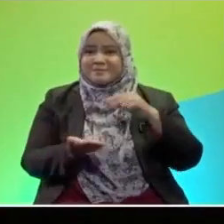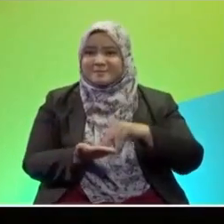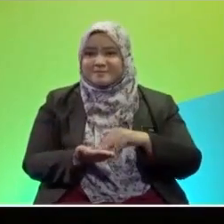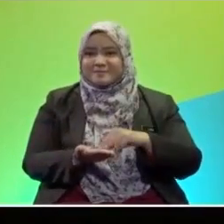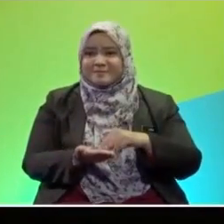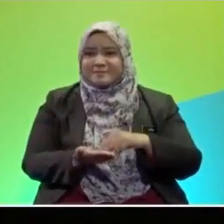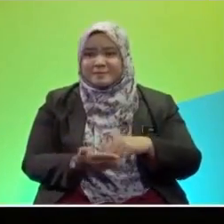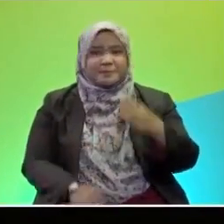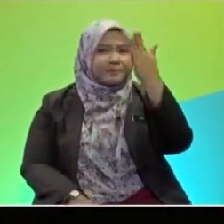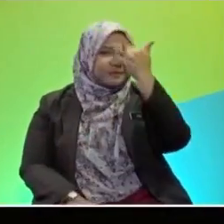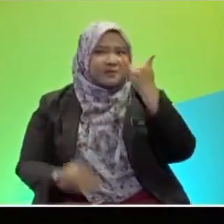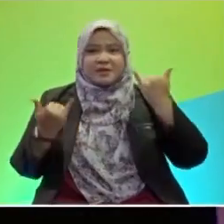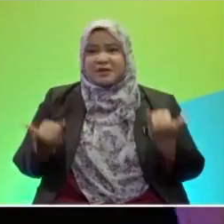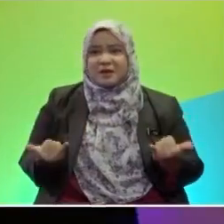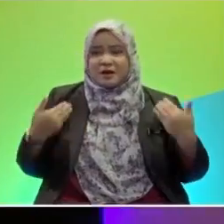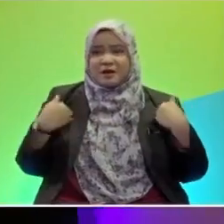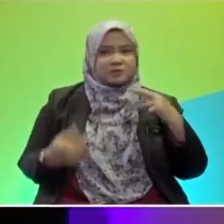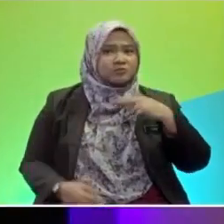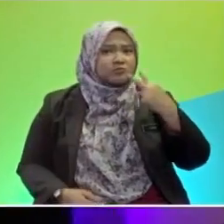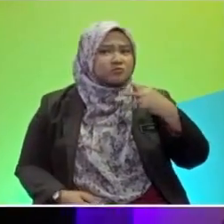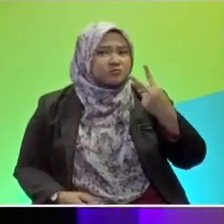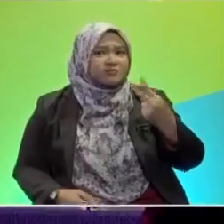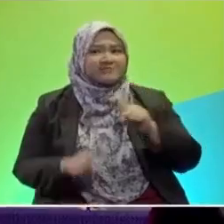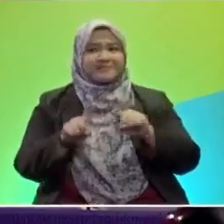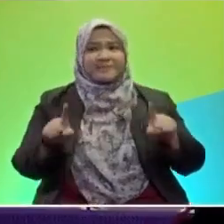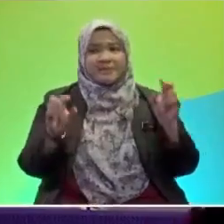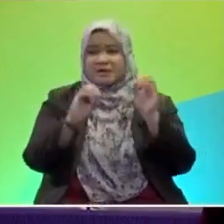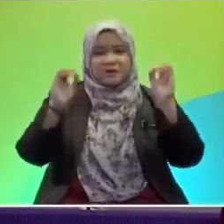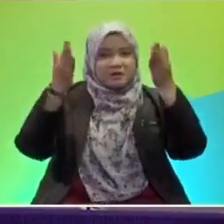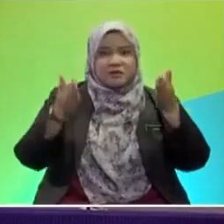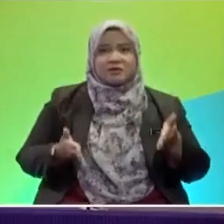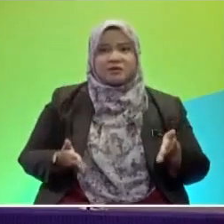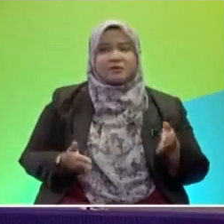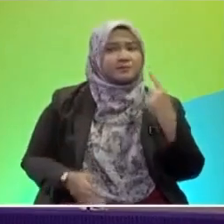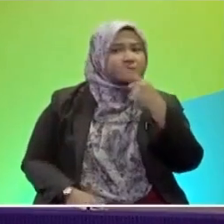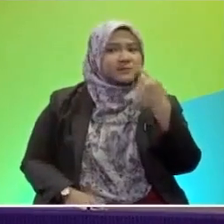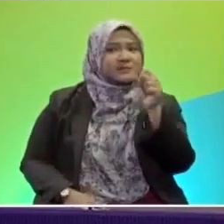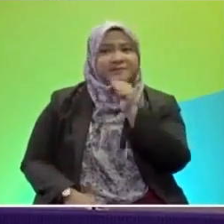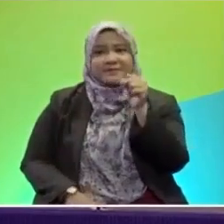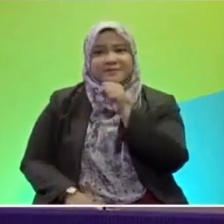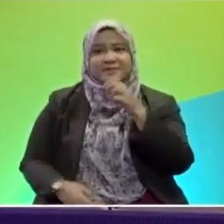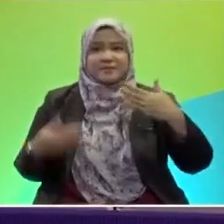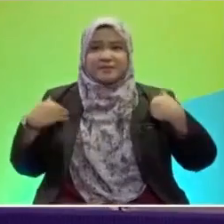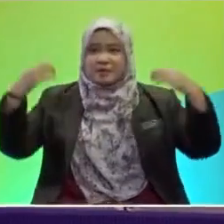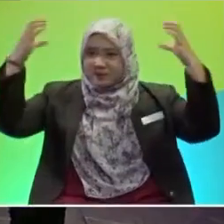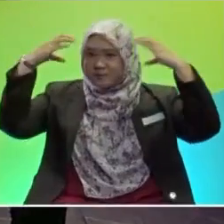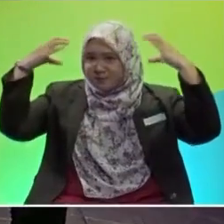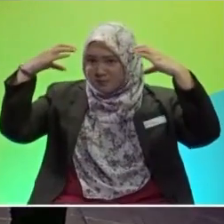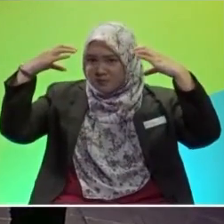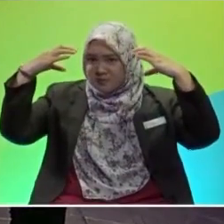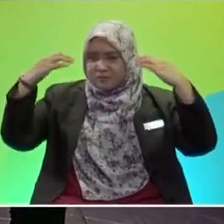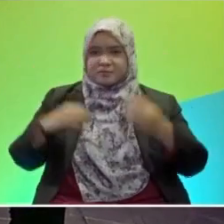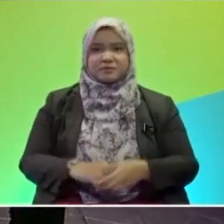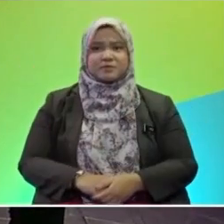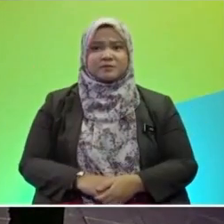kau bergerak lurus bila dihalang objek legap